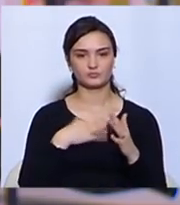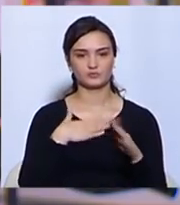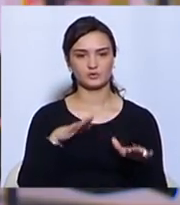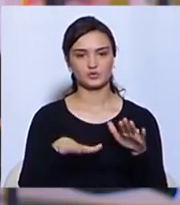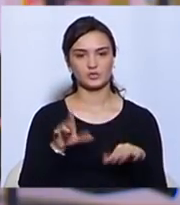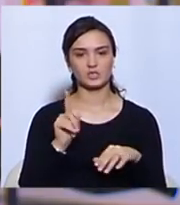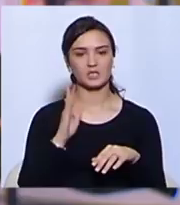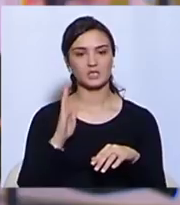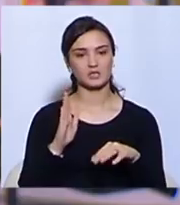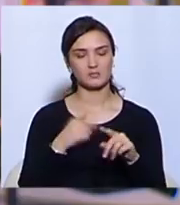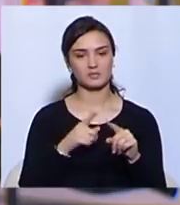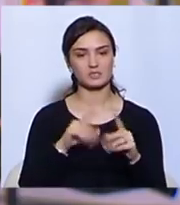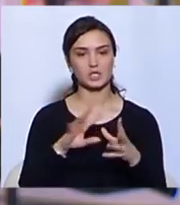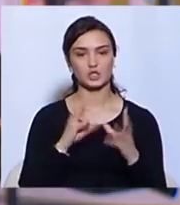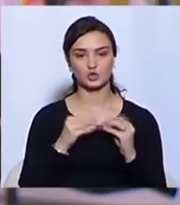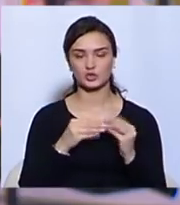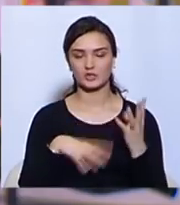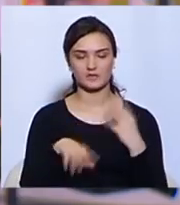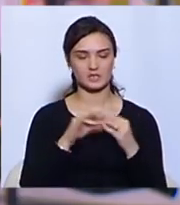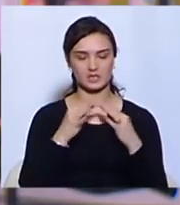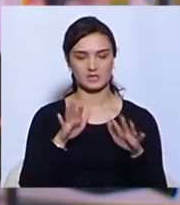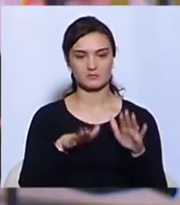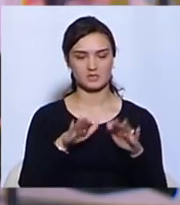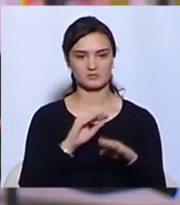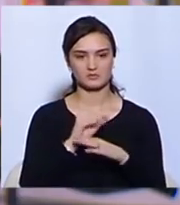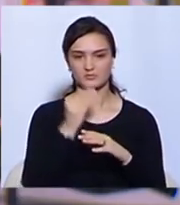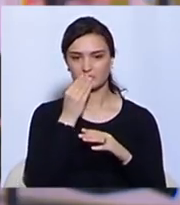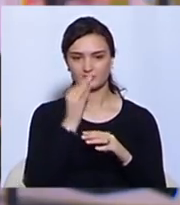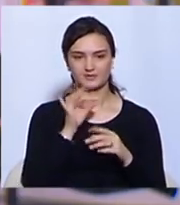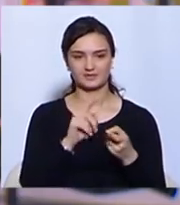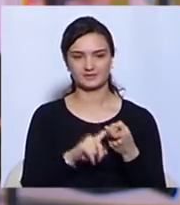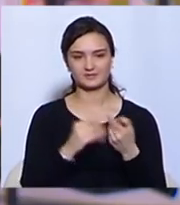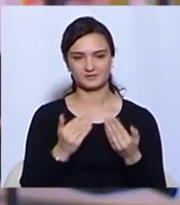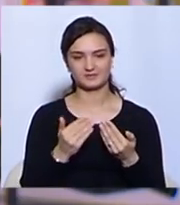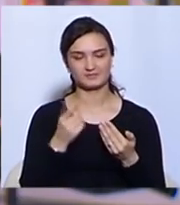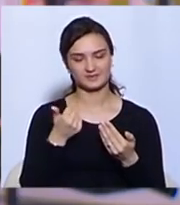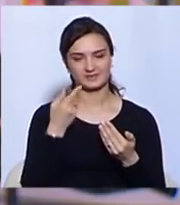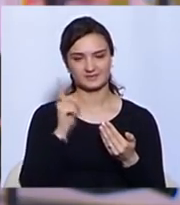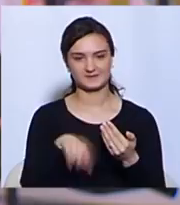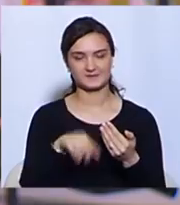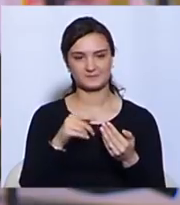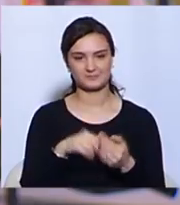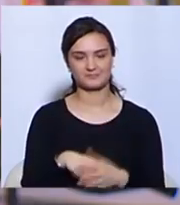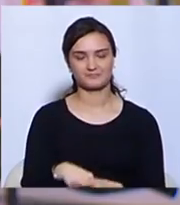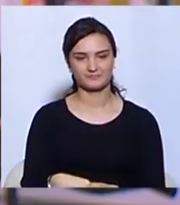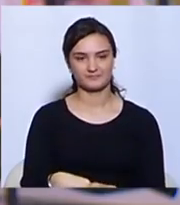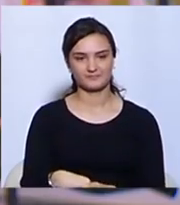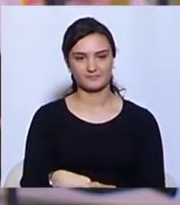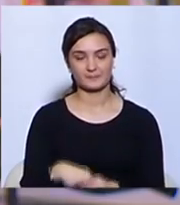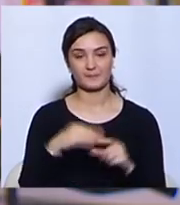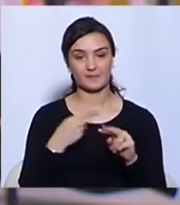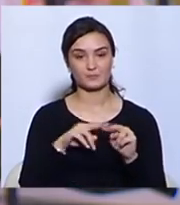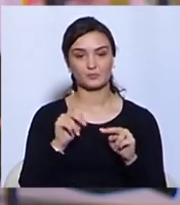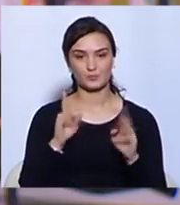წონა რა იქნება და საერთოდ ყველანაირი მასის მატება რო ჭამასთან არის დაკავშირებული, დიახ, ორი აზრი არ არის. ასე რომ